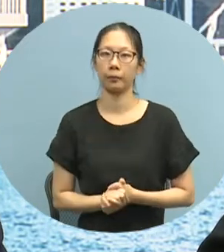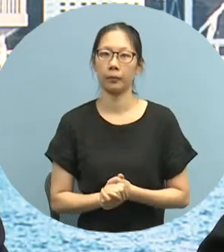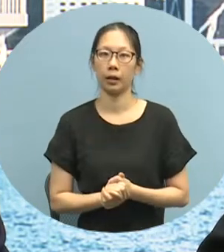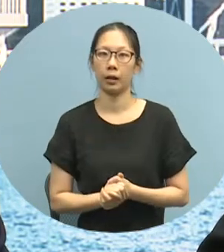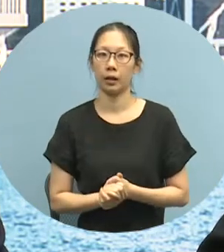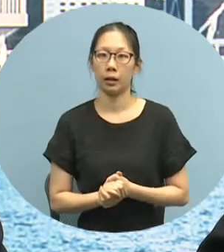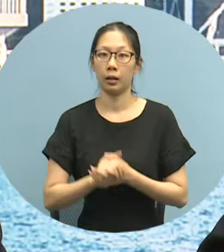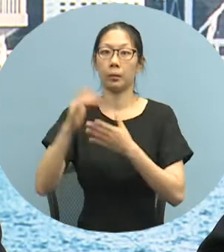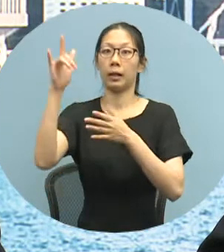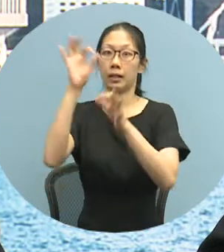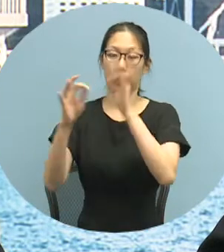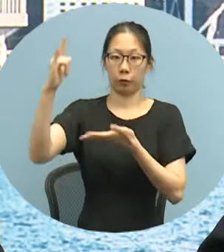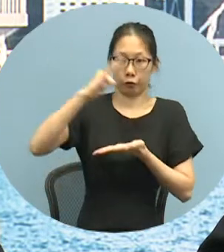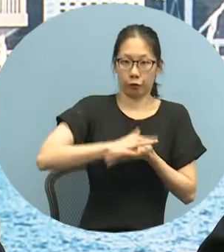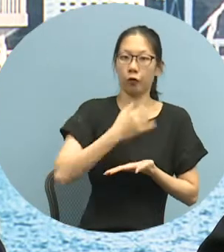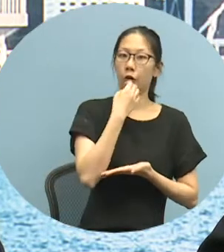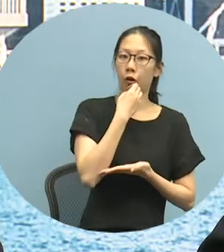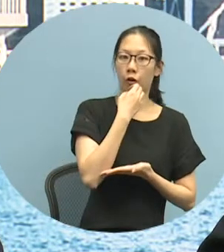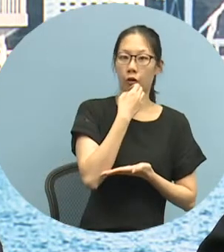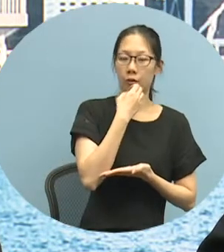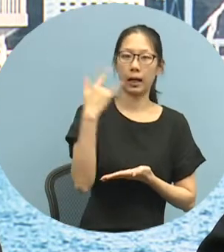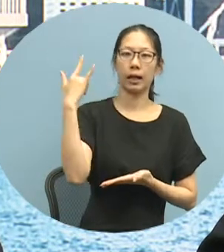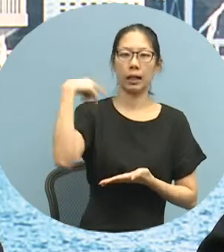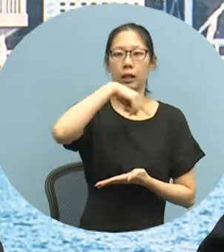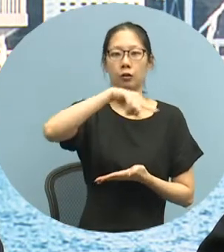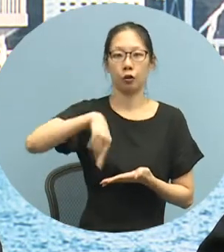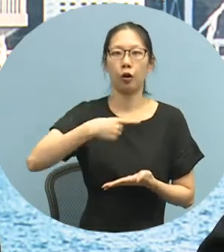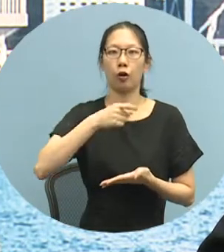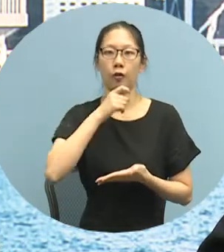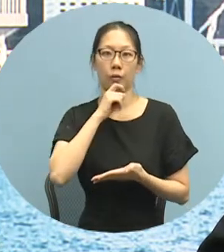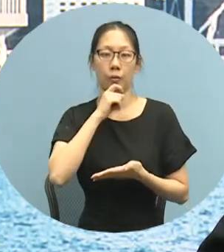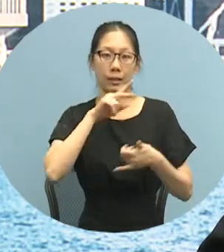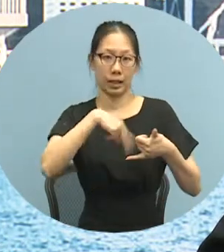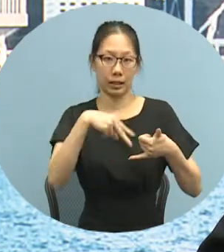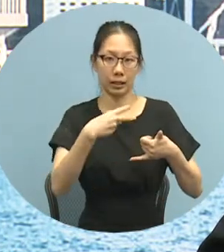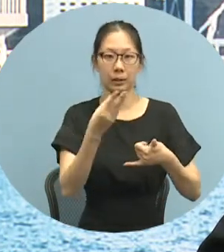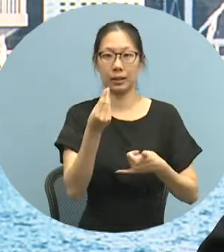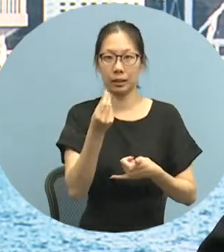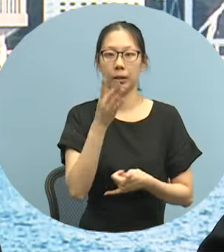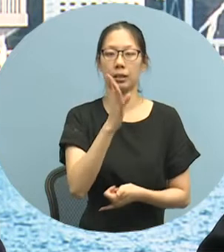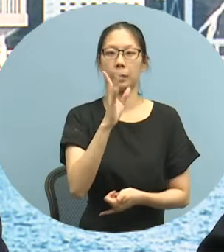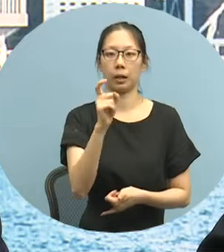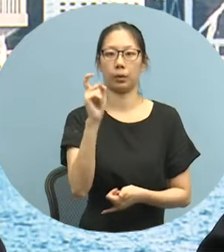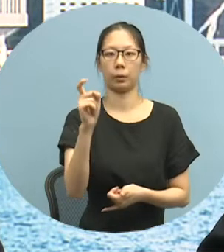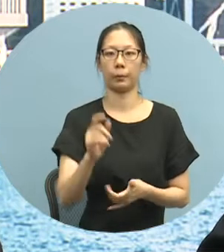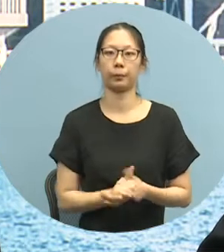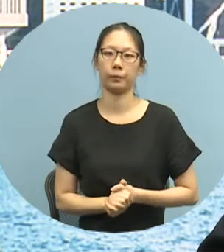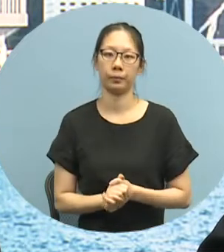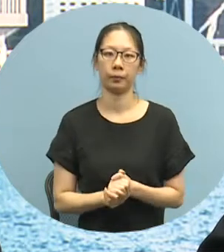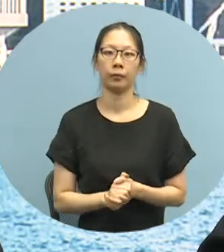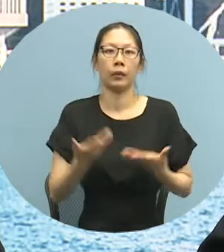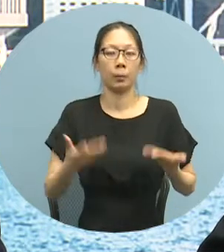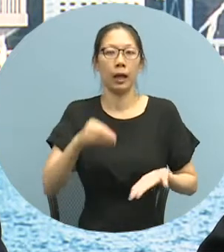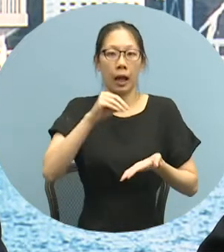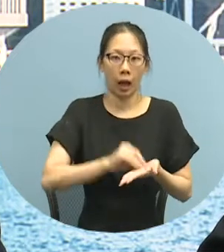的旅客可以在機場進行嗰個頭先所講的測試，個收費是499元港元。今次確立呢